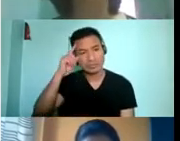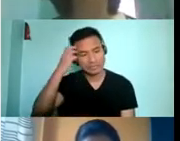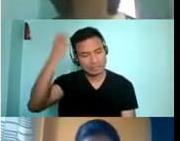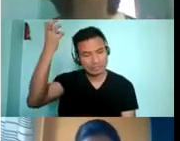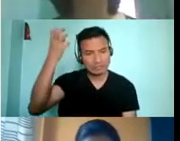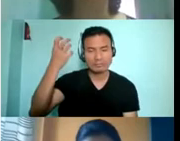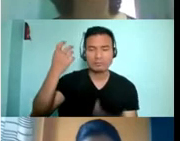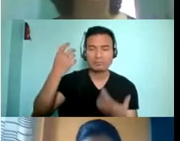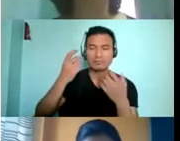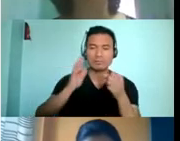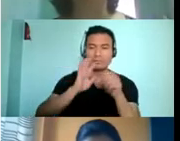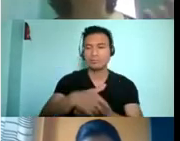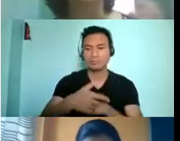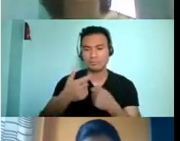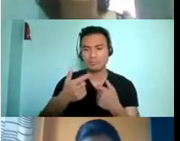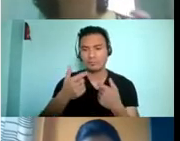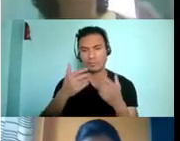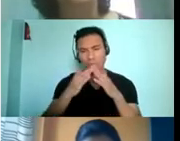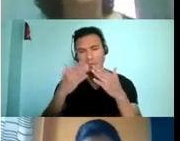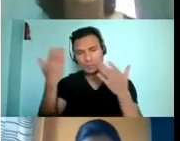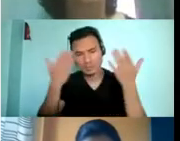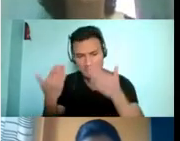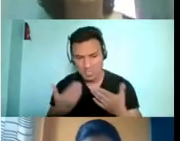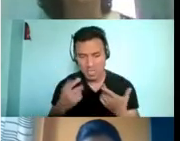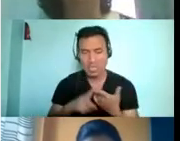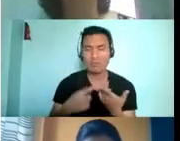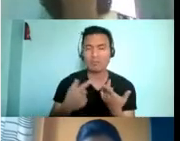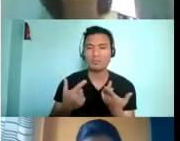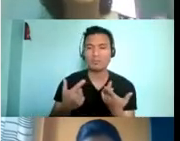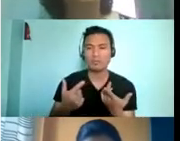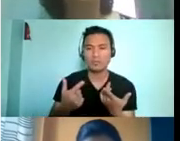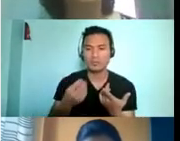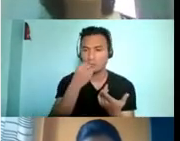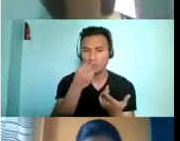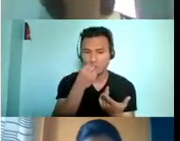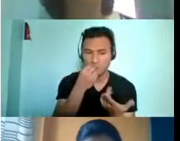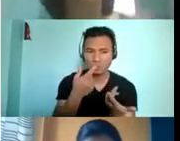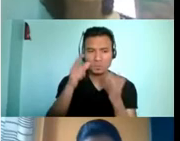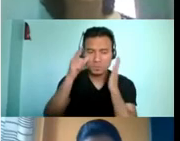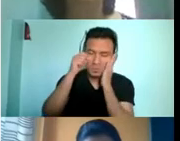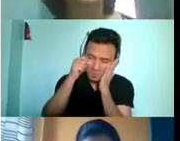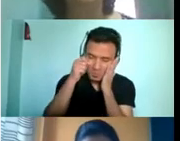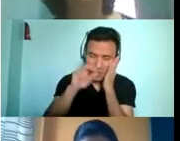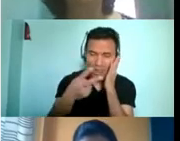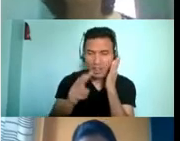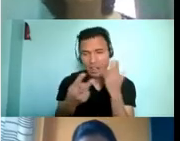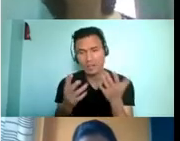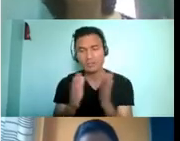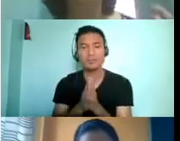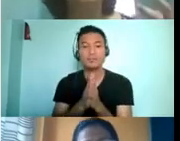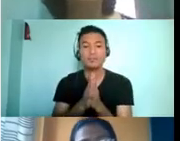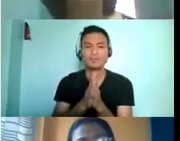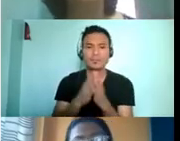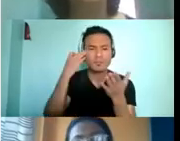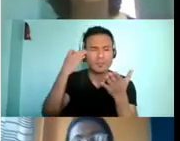चाहिने भन्दा बढी रिस उठिरहेको छ, त्यसले गर्दाखेरि घरेलु हिंसाहरू भइरहेको छ होइन, खानापिना निन्द्रामा गडबडी छ,